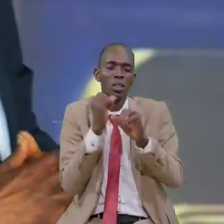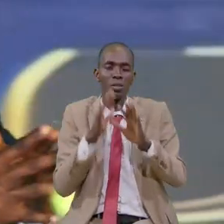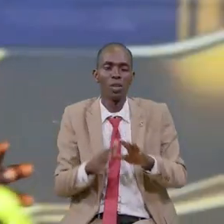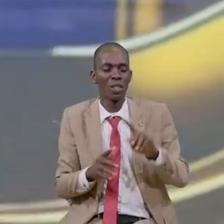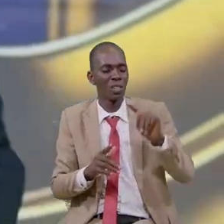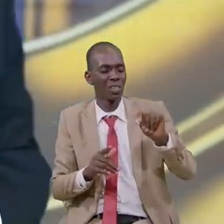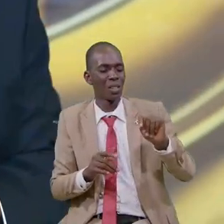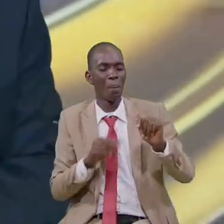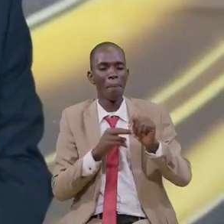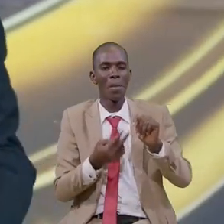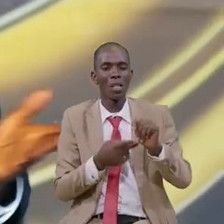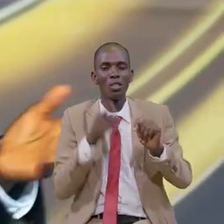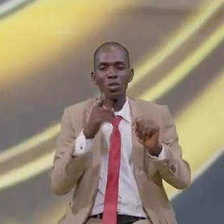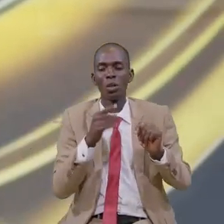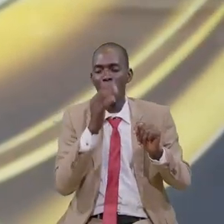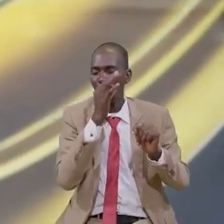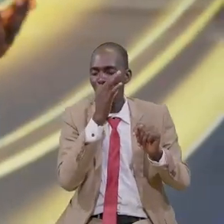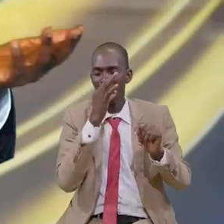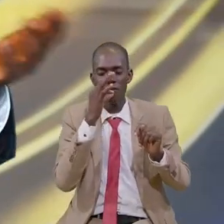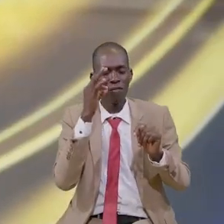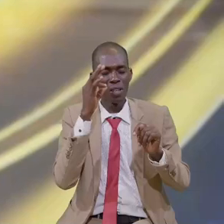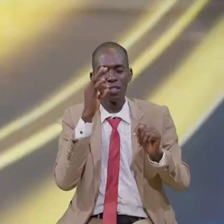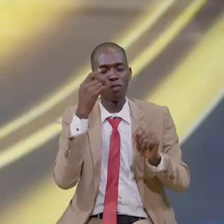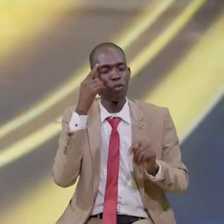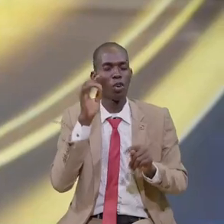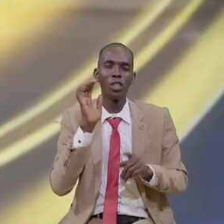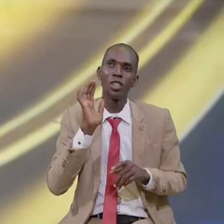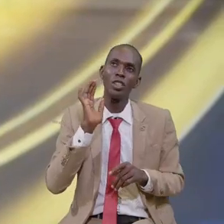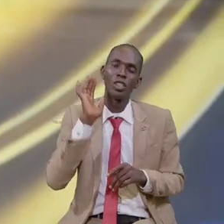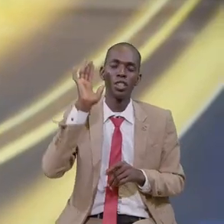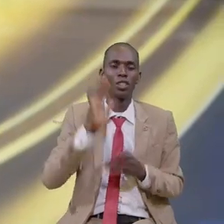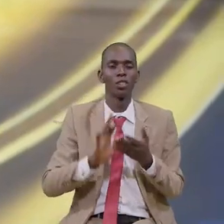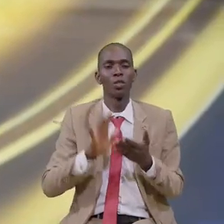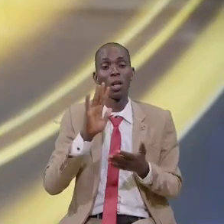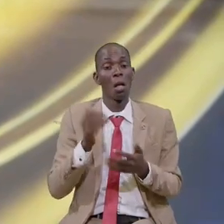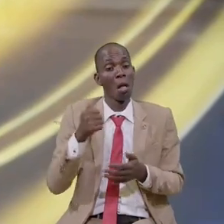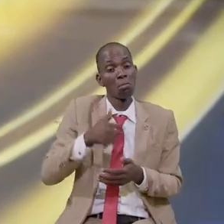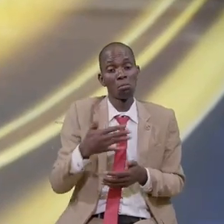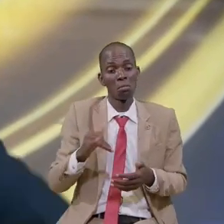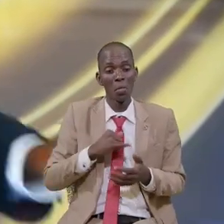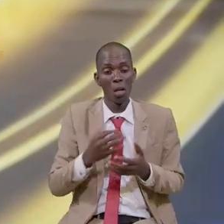Ensuite, tu jeûnes pour sa gloire. Tu jeûnes pour sa gloire. Tout ce que je demande au Seigneur,